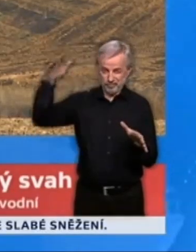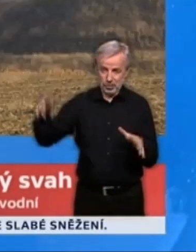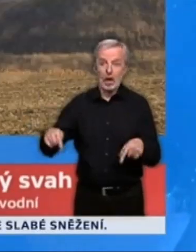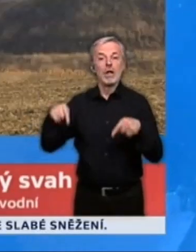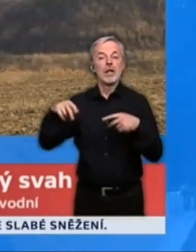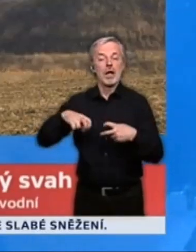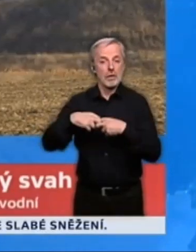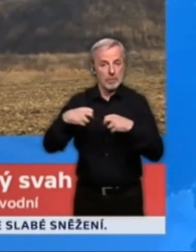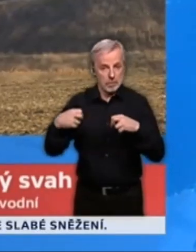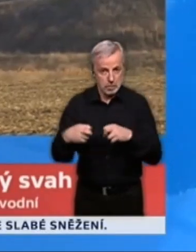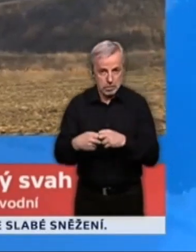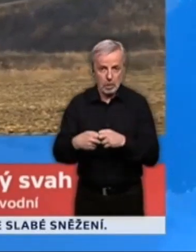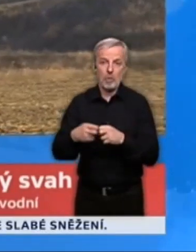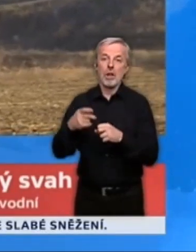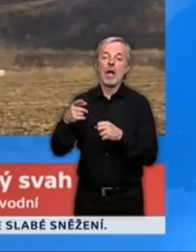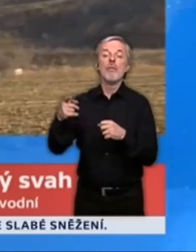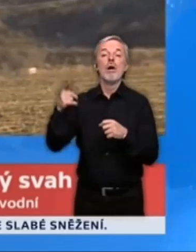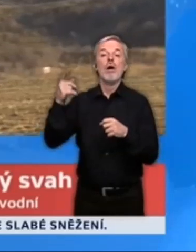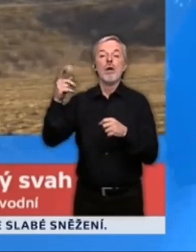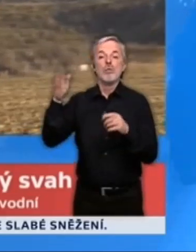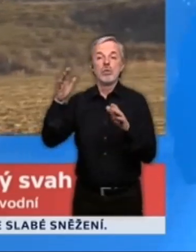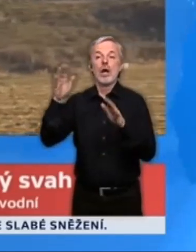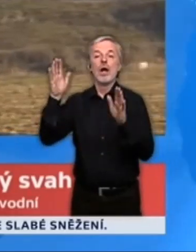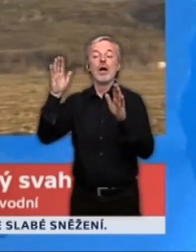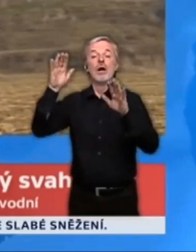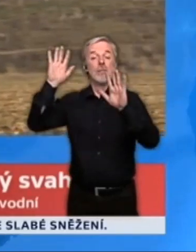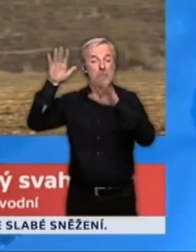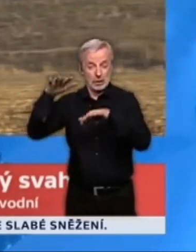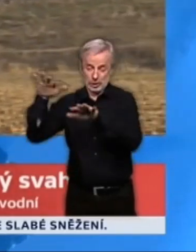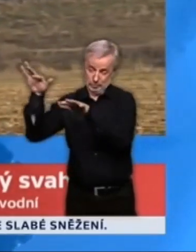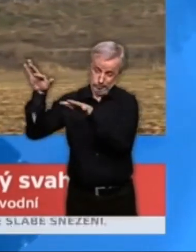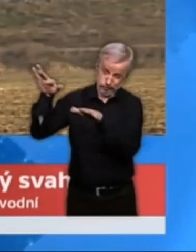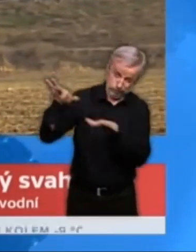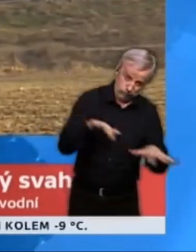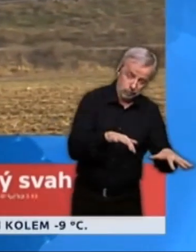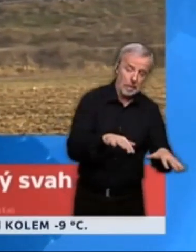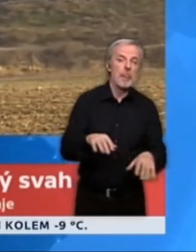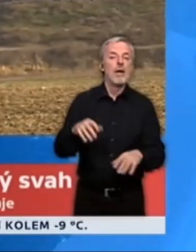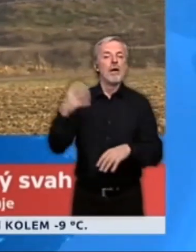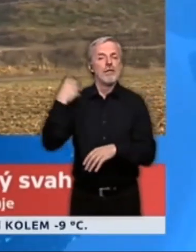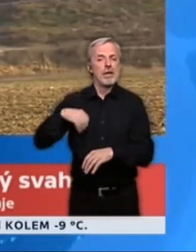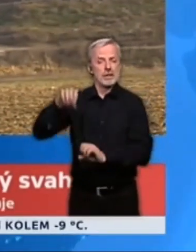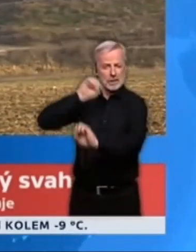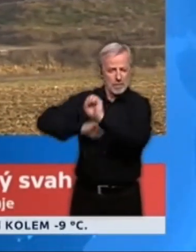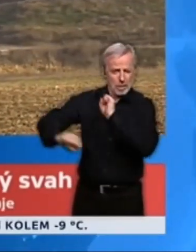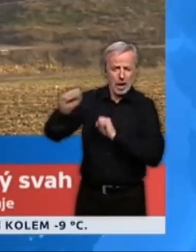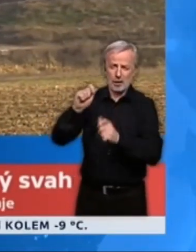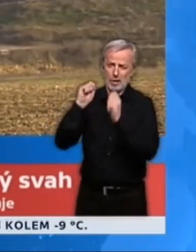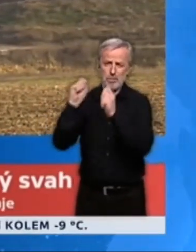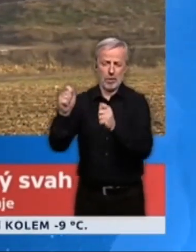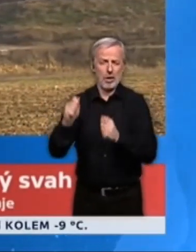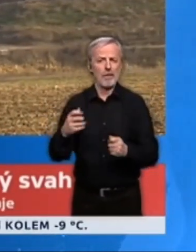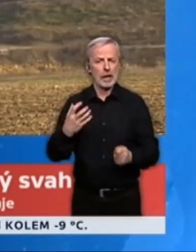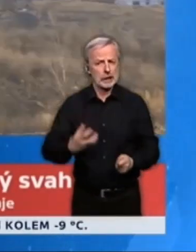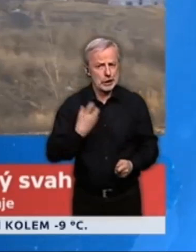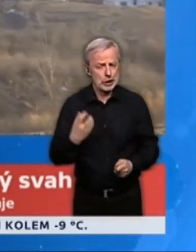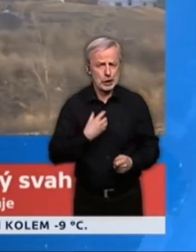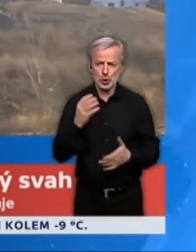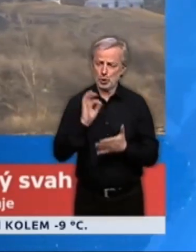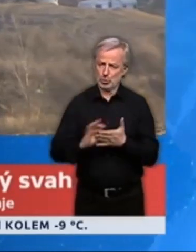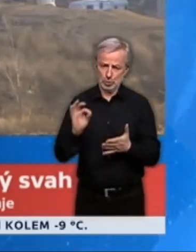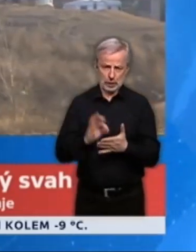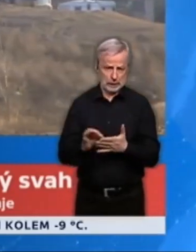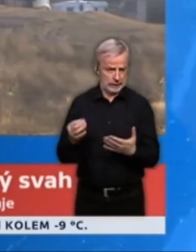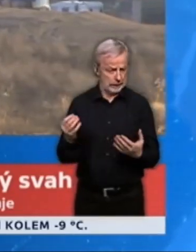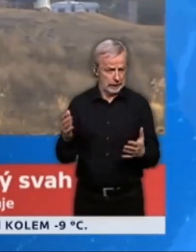je to, že se blíží k tomu poldru. Obec se snažila tady tomuto bránit skrze různé úřady a zatím marně. Teď už ovšem